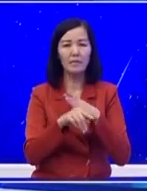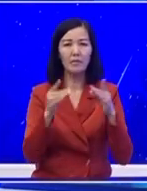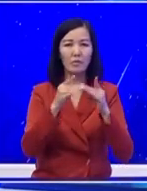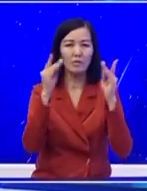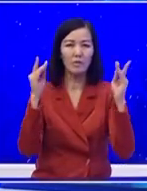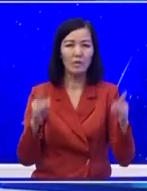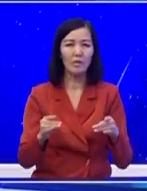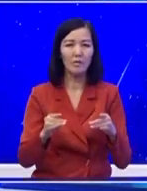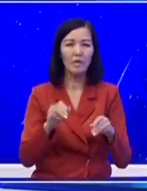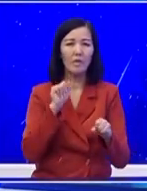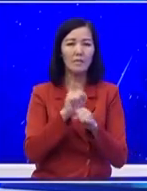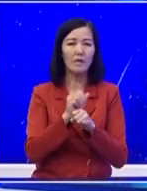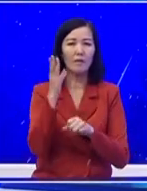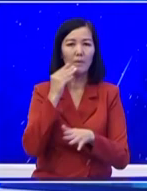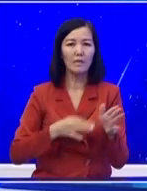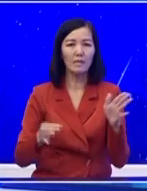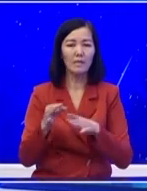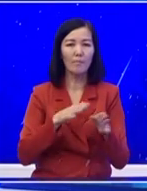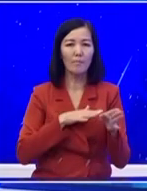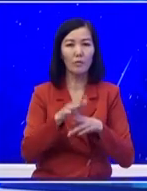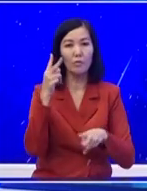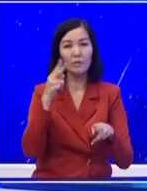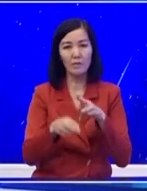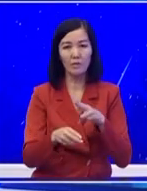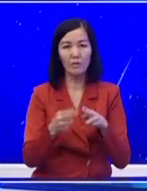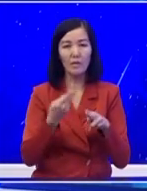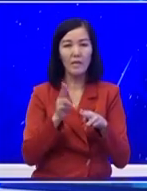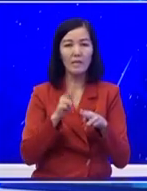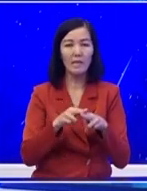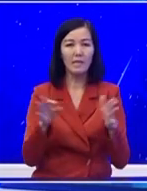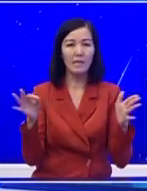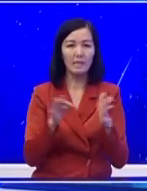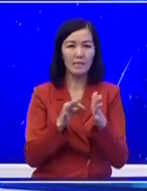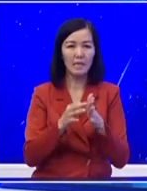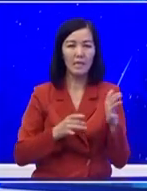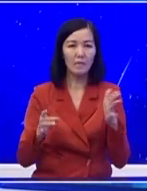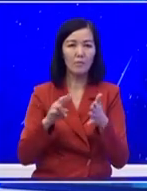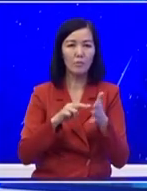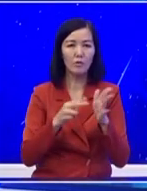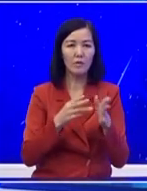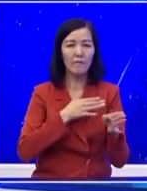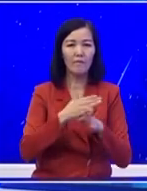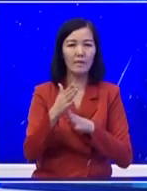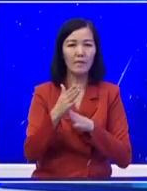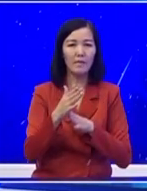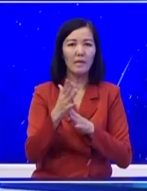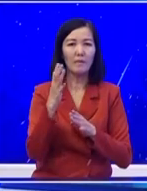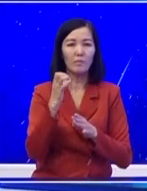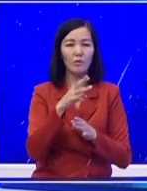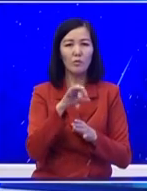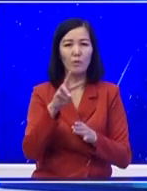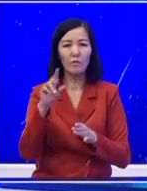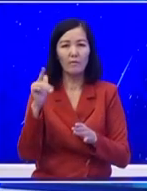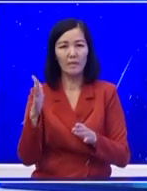железную дорогу на станции Шамалган в Алматинской области подходит к завершению. Для этих целей из республиканского бюджета выделено порядка 500 миллионов